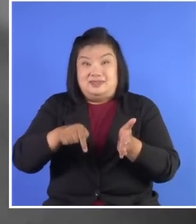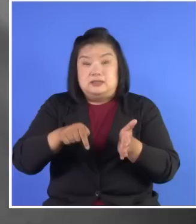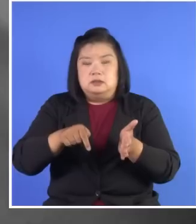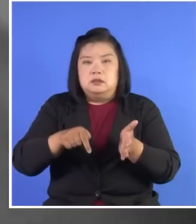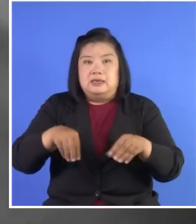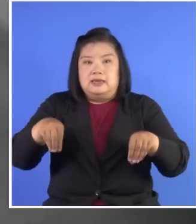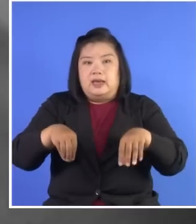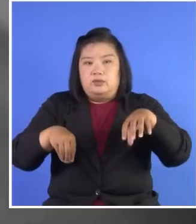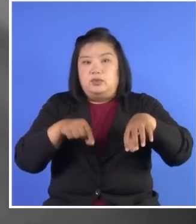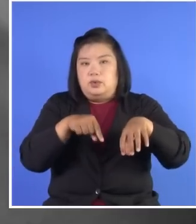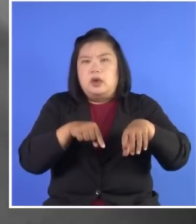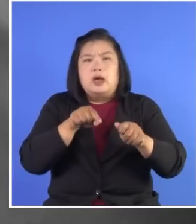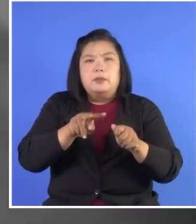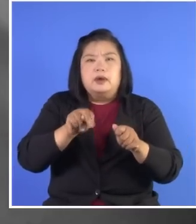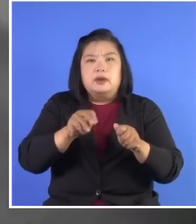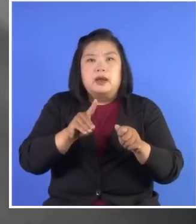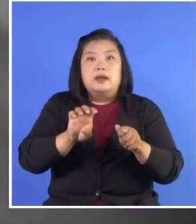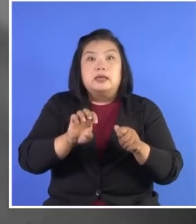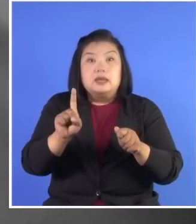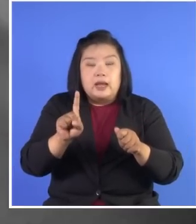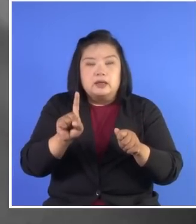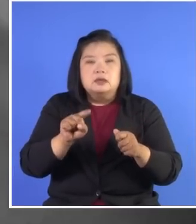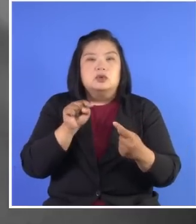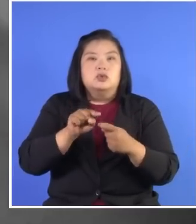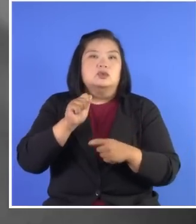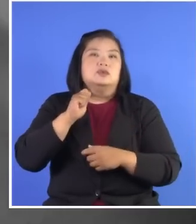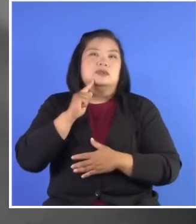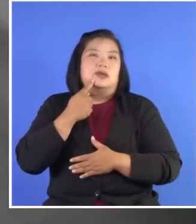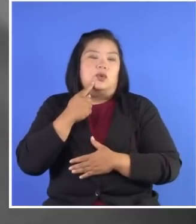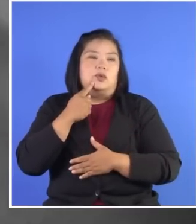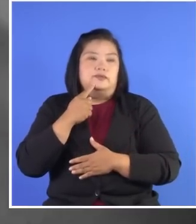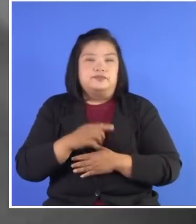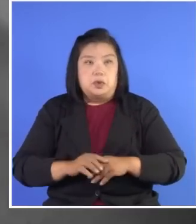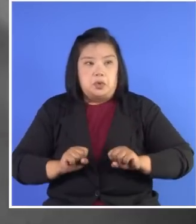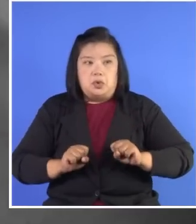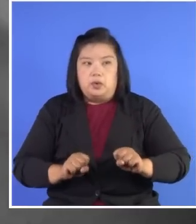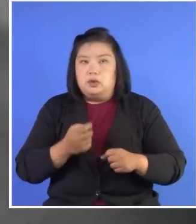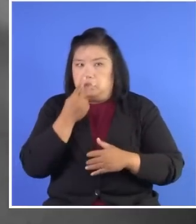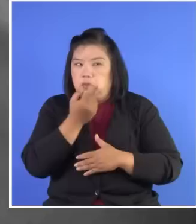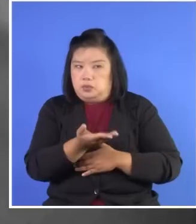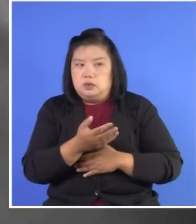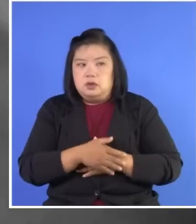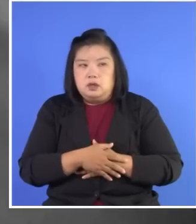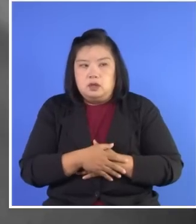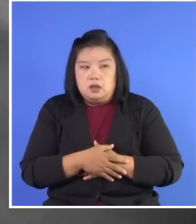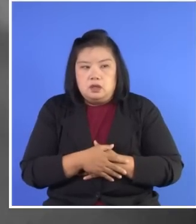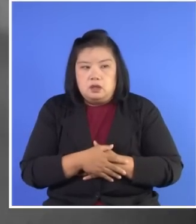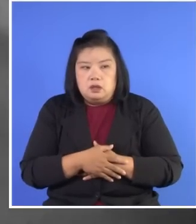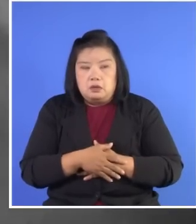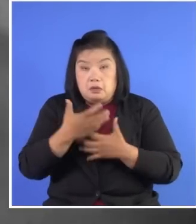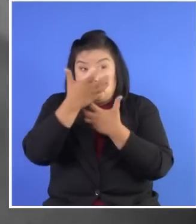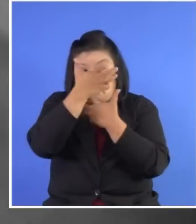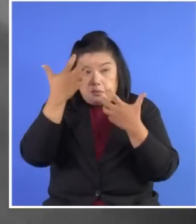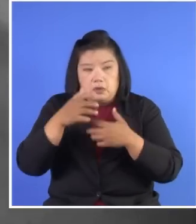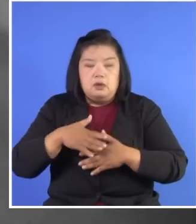ผ่านทุกวงตำบลนาดีอำเภอเมืองจังหวัดสมุทรสาครค่ะสายวัยรุ่นน่าจะมานะแล้วก็เข้ามากดเงินแล้วคงจะนั่นน่ะกินบัตร